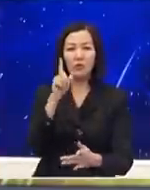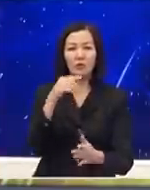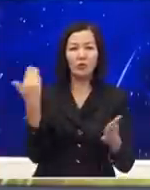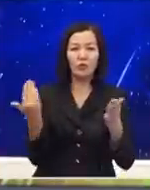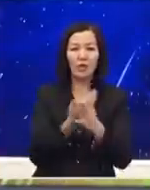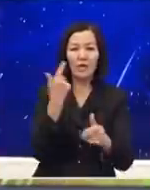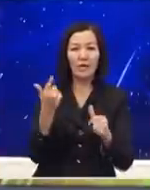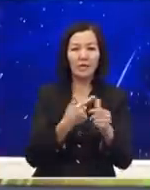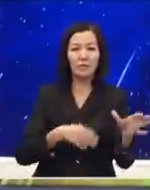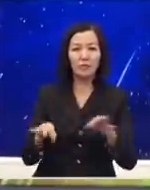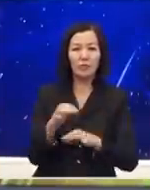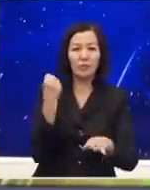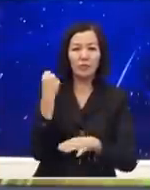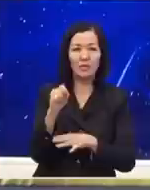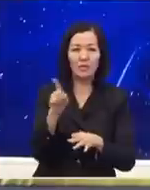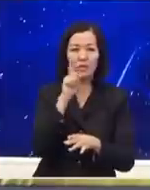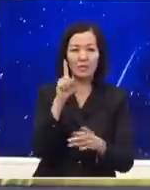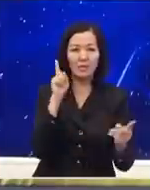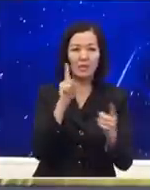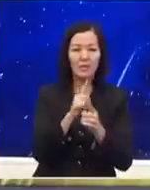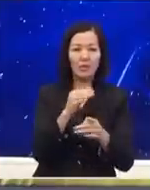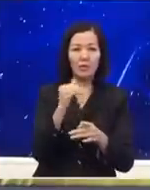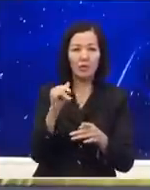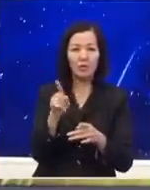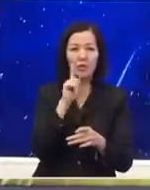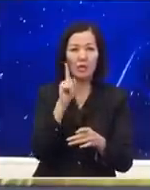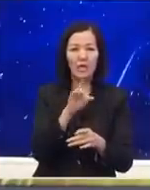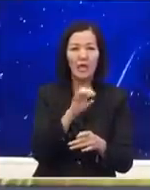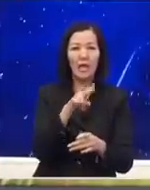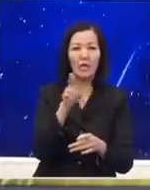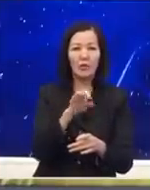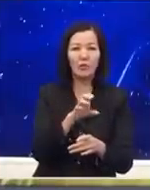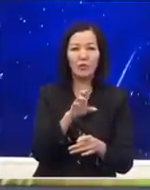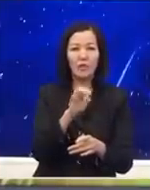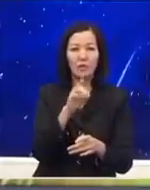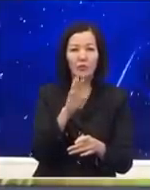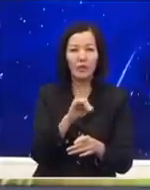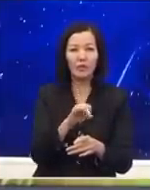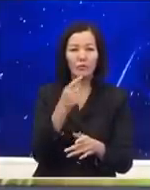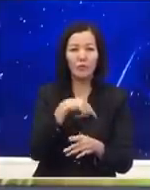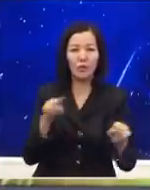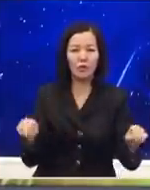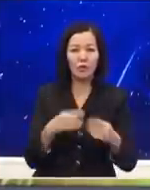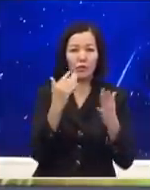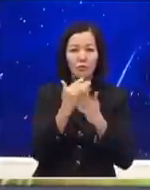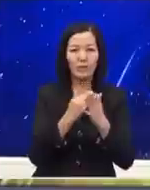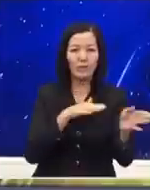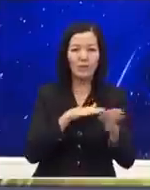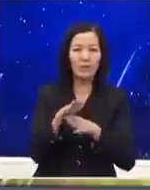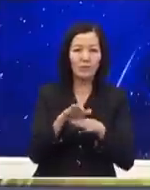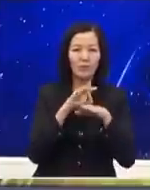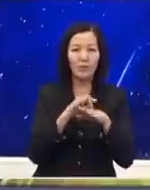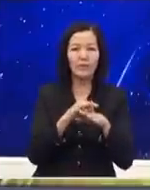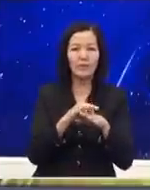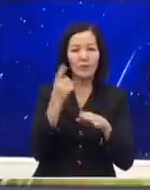Талдықорғанда 100 жаңа есім жобасының жеңімпаздары жастармен кездесті. Жетісулық Елдос Сапарбаев пен Елдос Баялышбаев рухани жаңғыру бағдарламасының іске